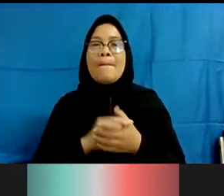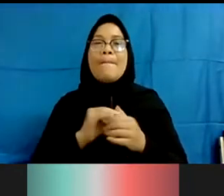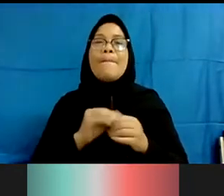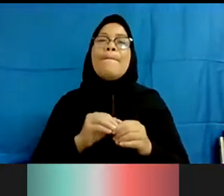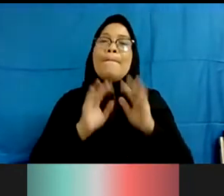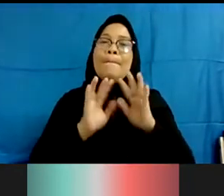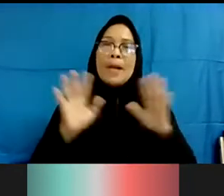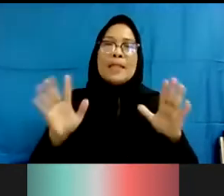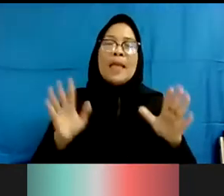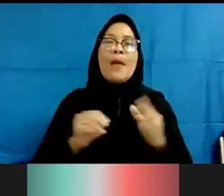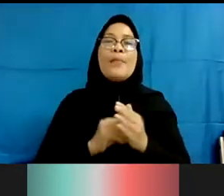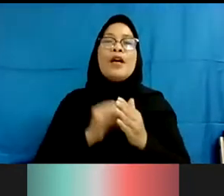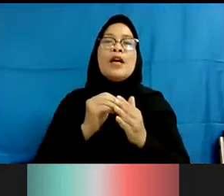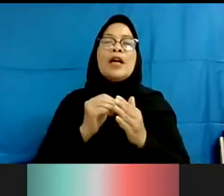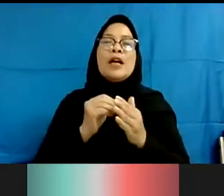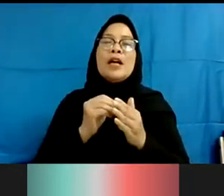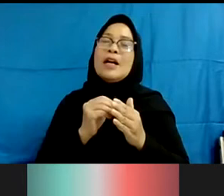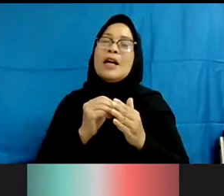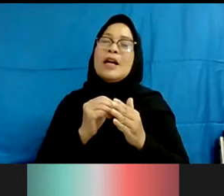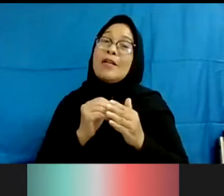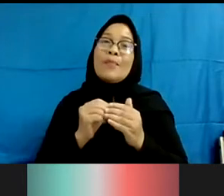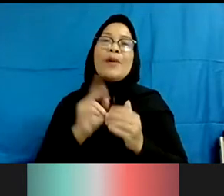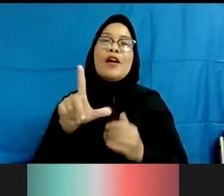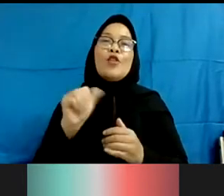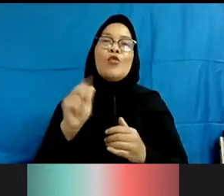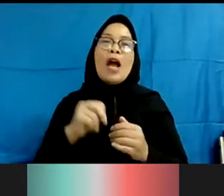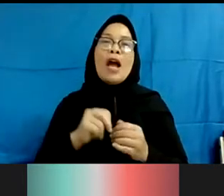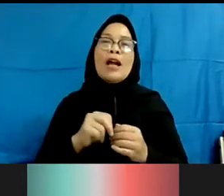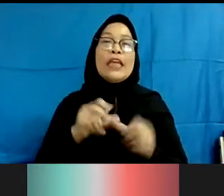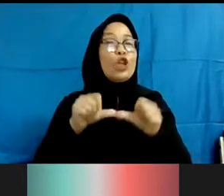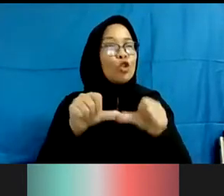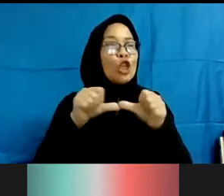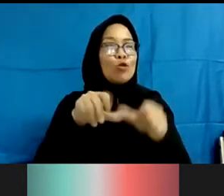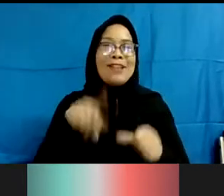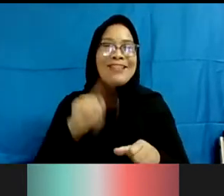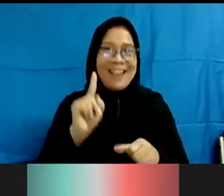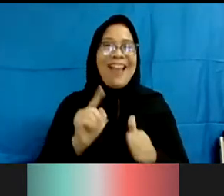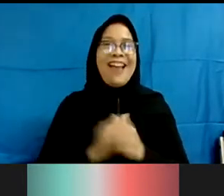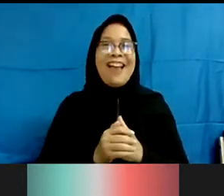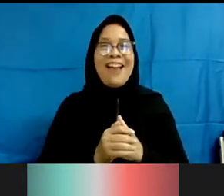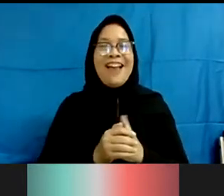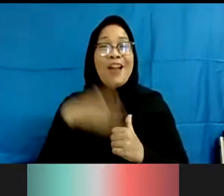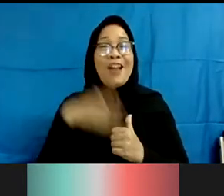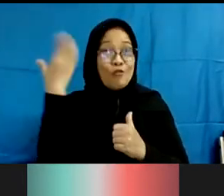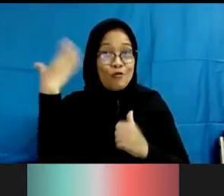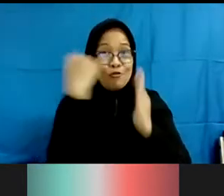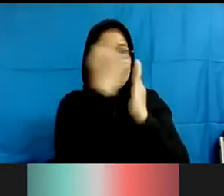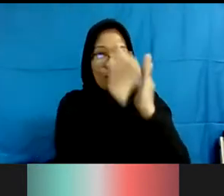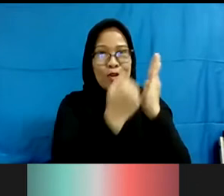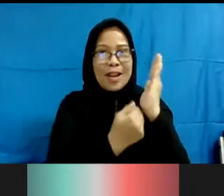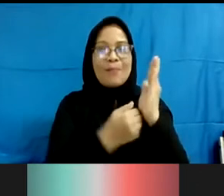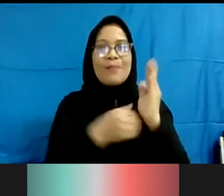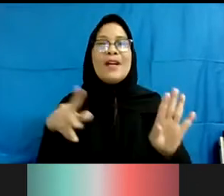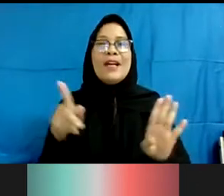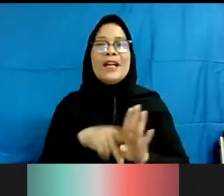alhamdulillah, ya itu, ikut-ikut aja, apply-apply gitu ya. Apa ya. Kayak saya pernah ikut yang program ke